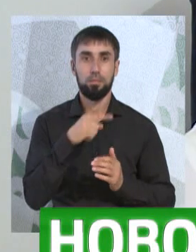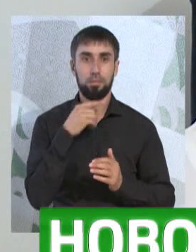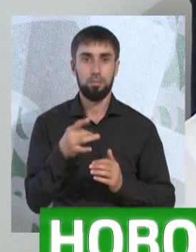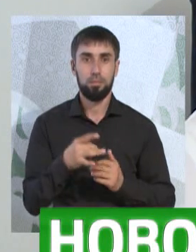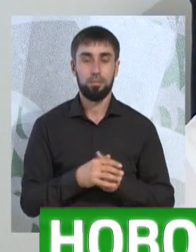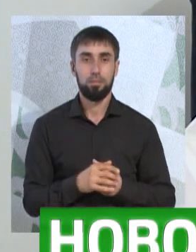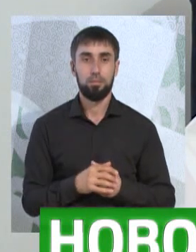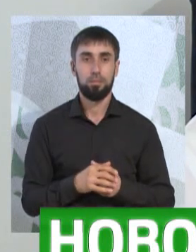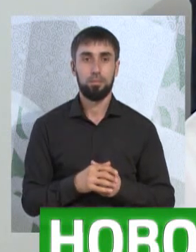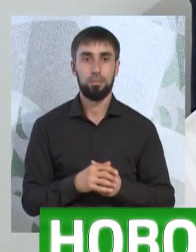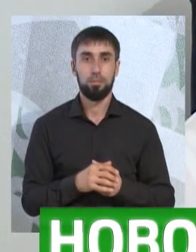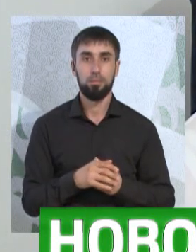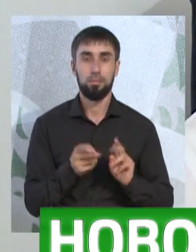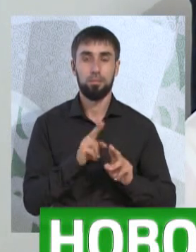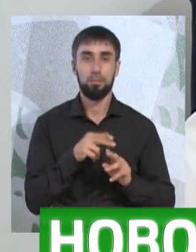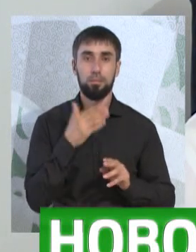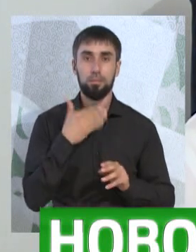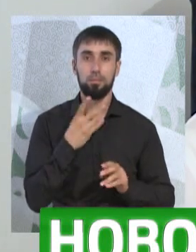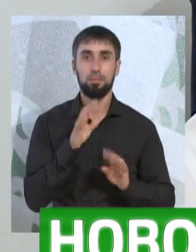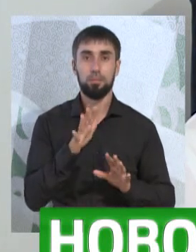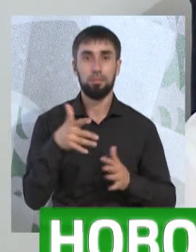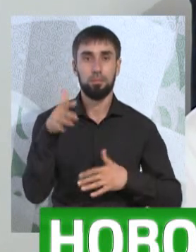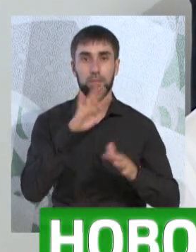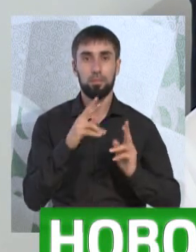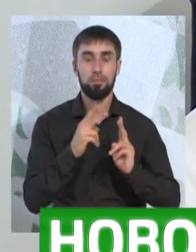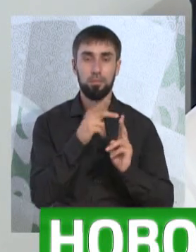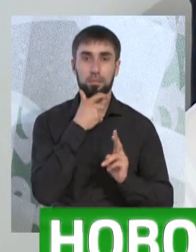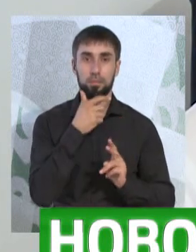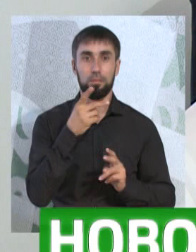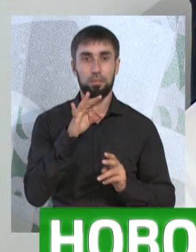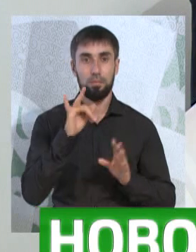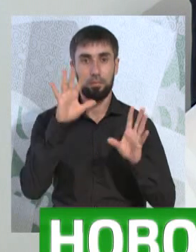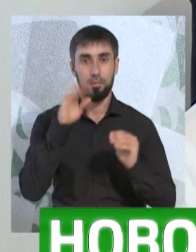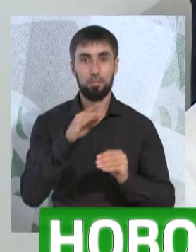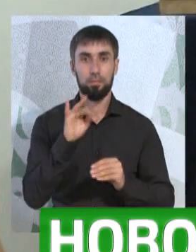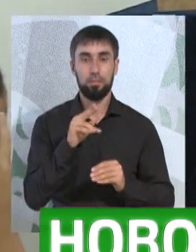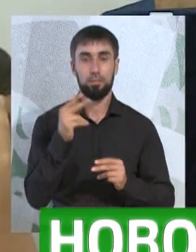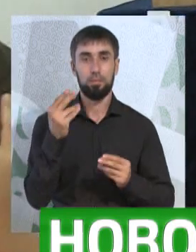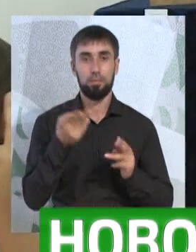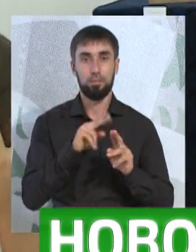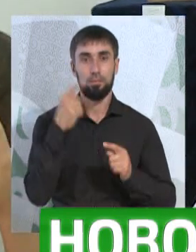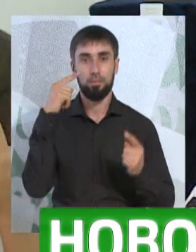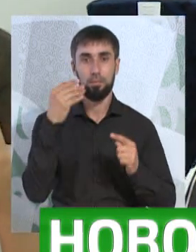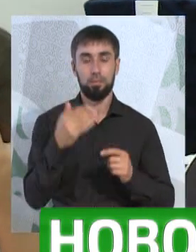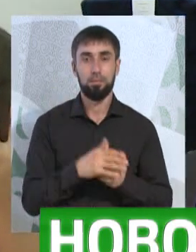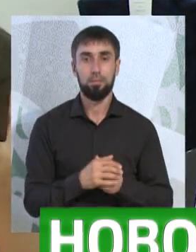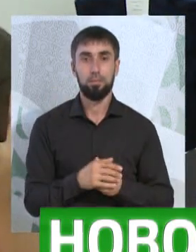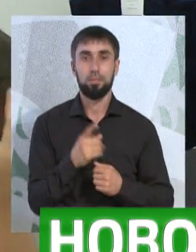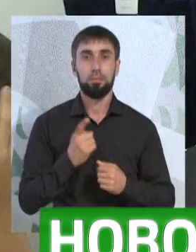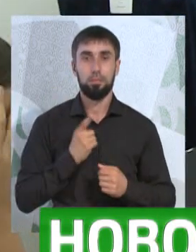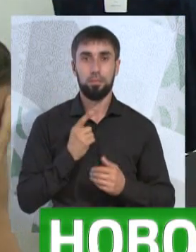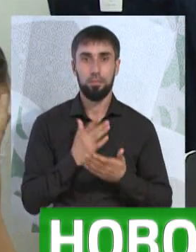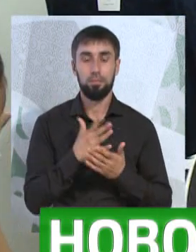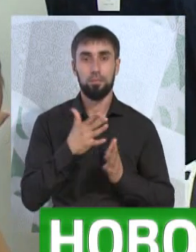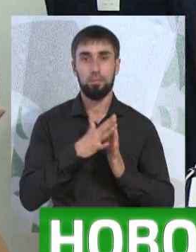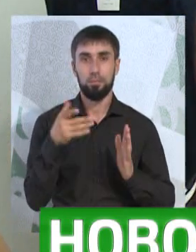нашего края любоваться не только памятниками материальной культуры, но и всеми видами искусства. В копилке мастера уже более